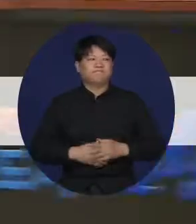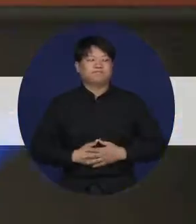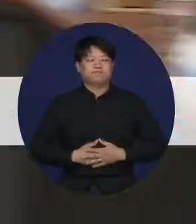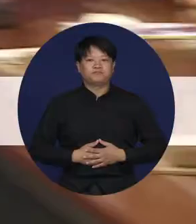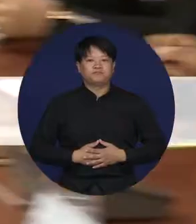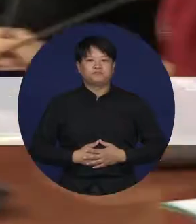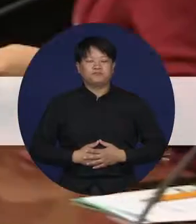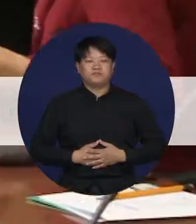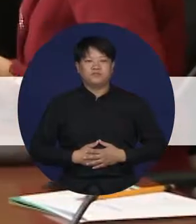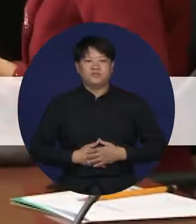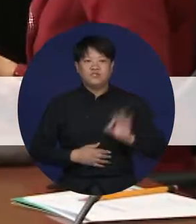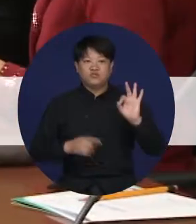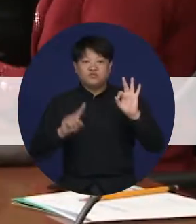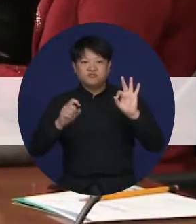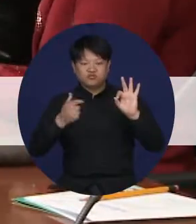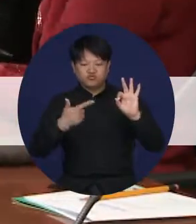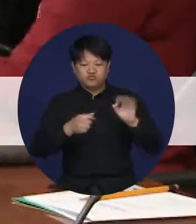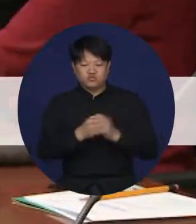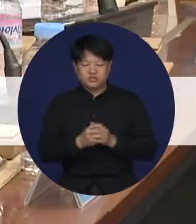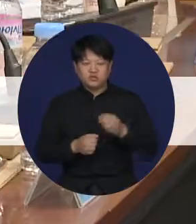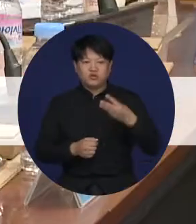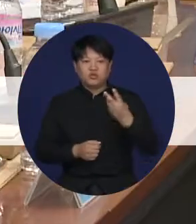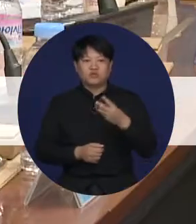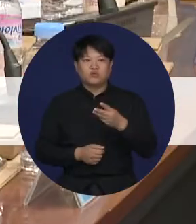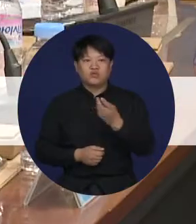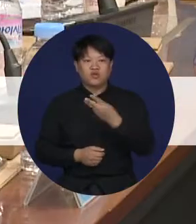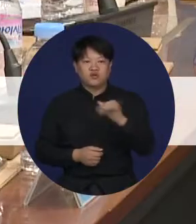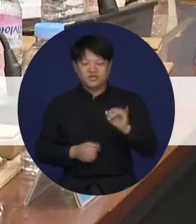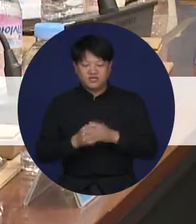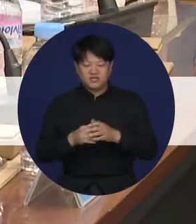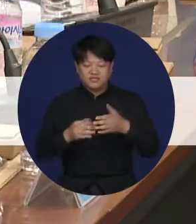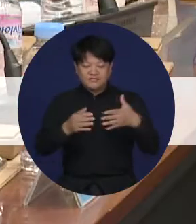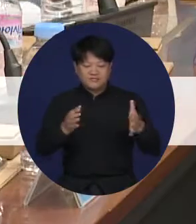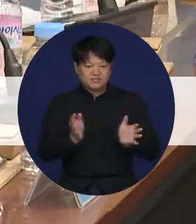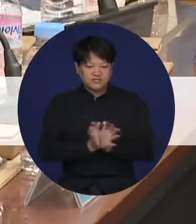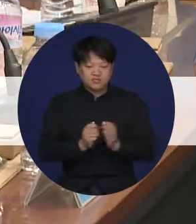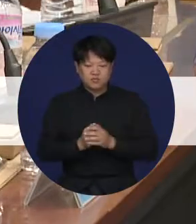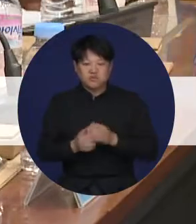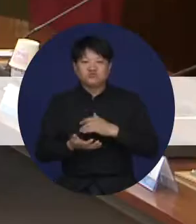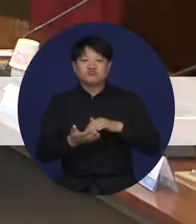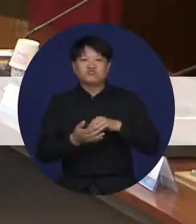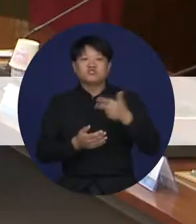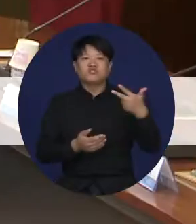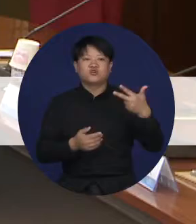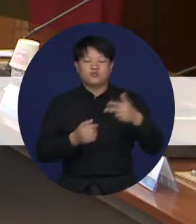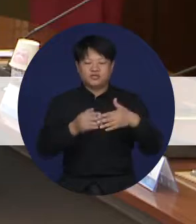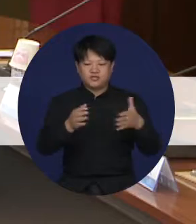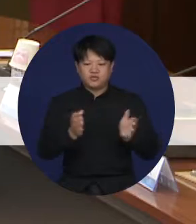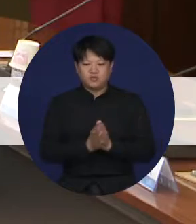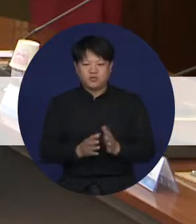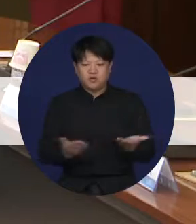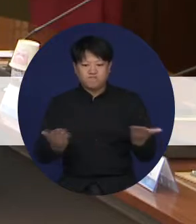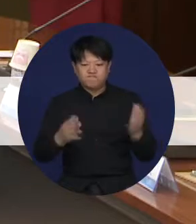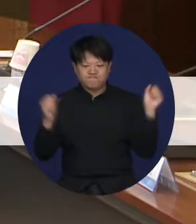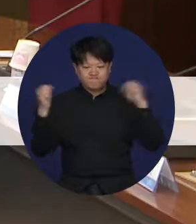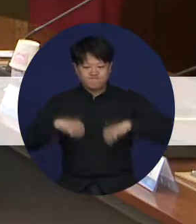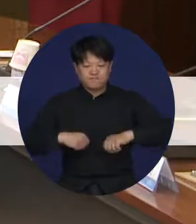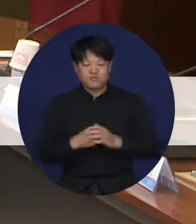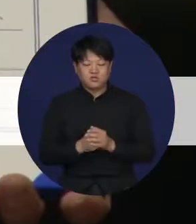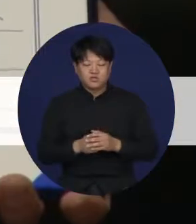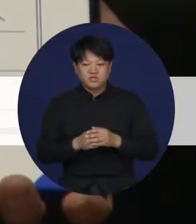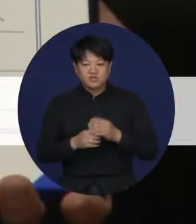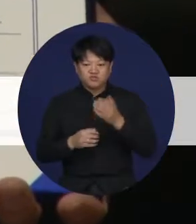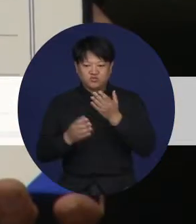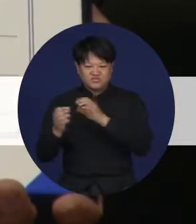포항시 4 16 2 국제 로터리 클럽 3630 지국 4 지역 7개 클럽과 업무협약을 체결하고 생활 쓰레기